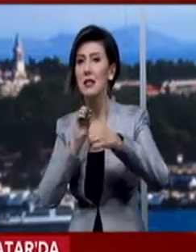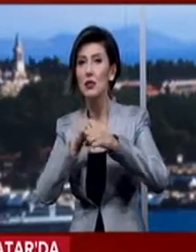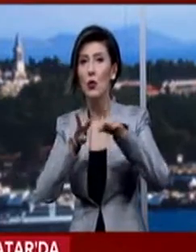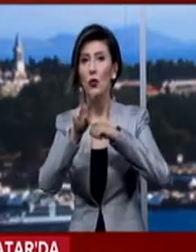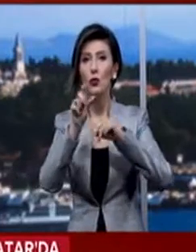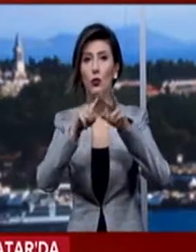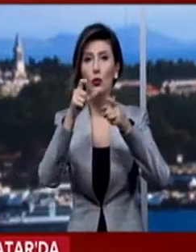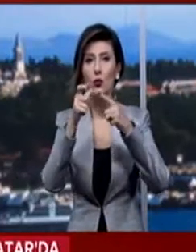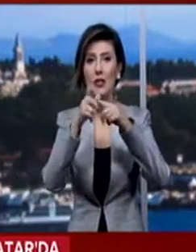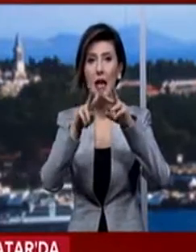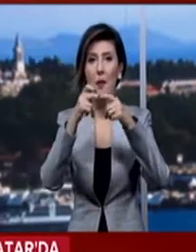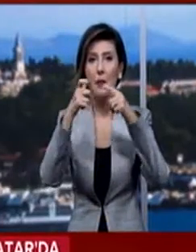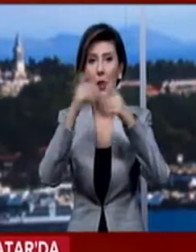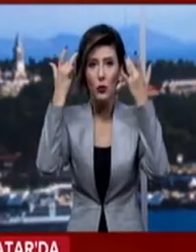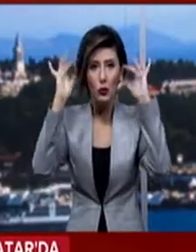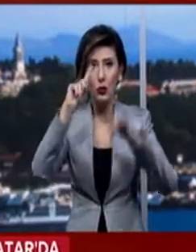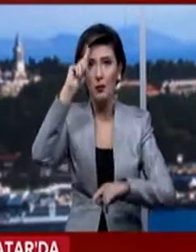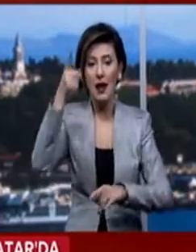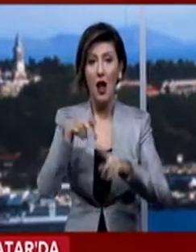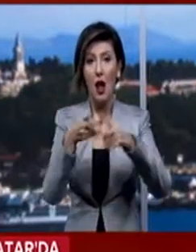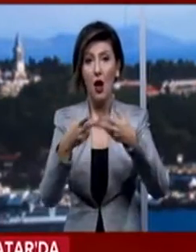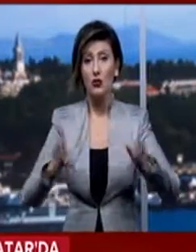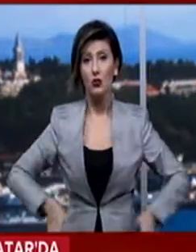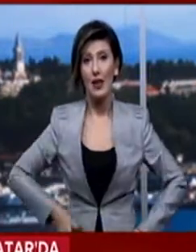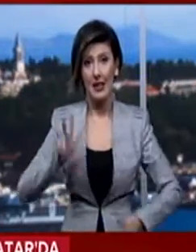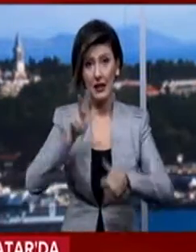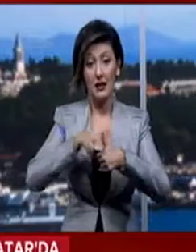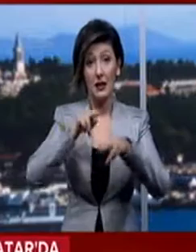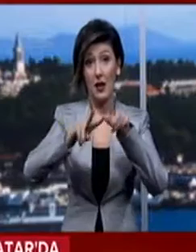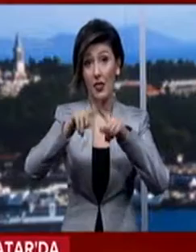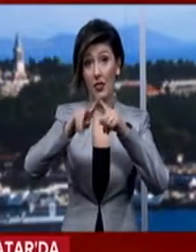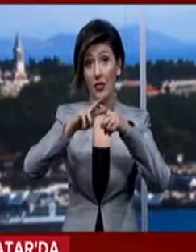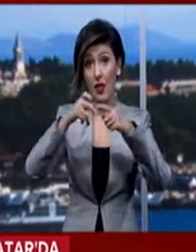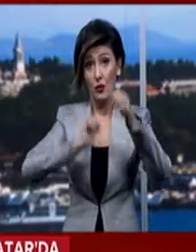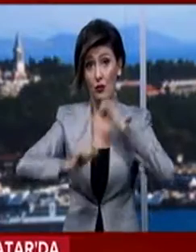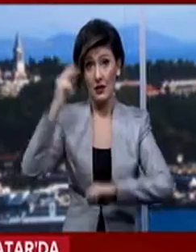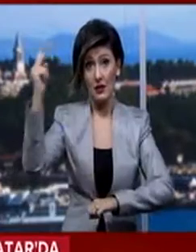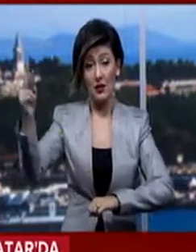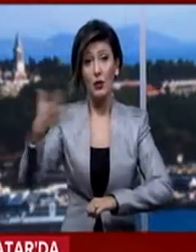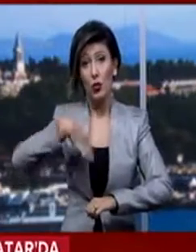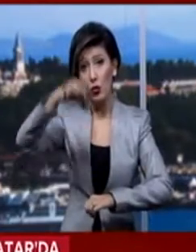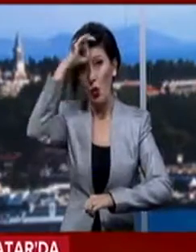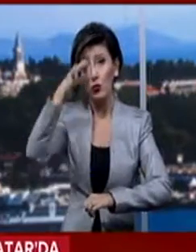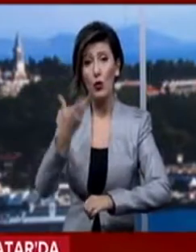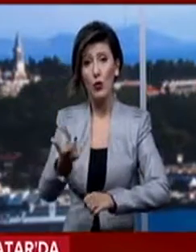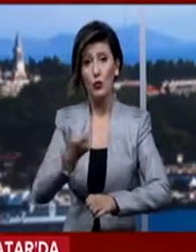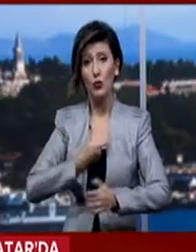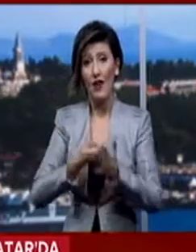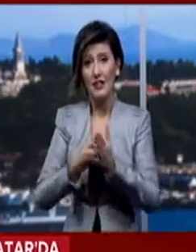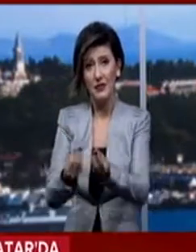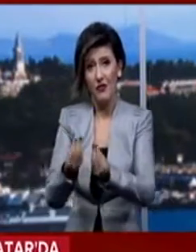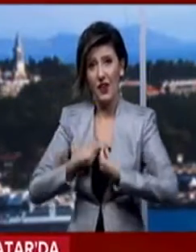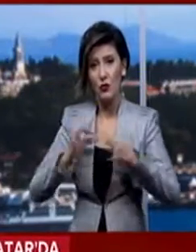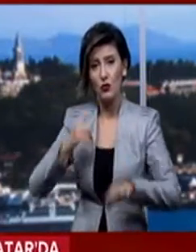kapsamında Yunus Emre Kültür Merkezi'nin açılış törenine katılacak. Katar Üniversitesi tarafından Fahri Doktora ünvanı verilecek